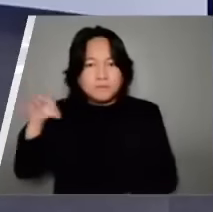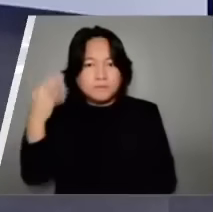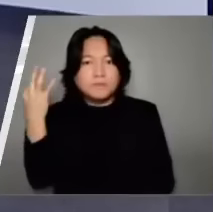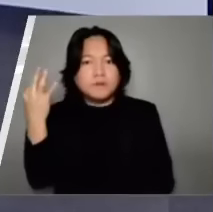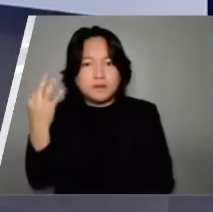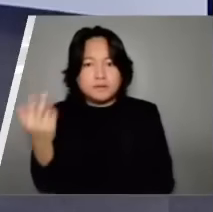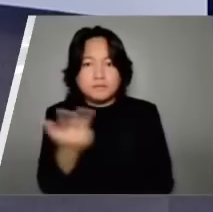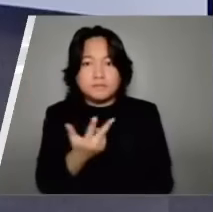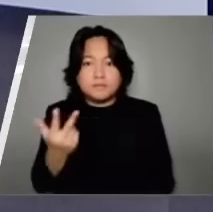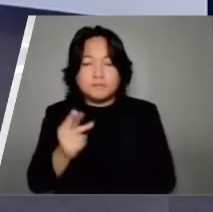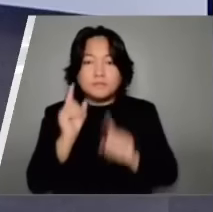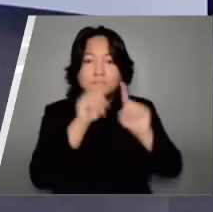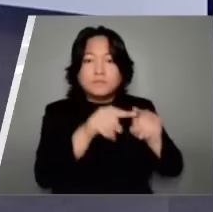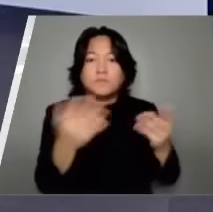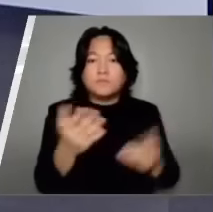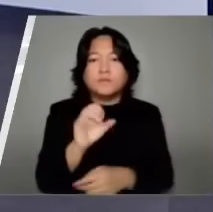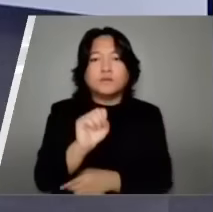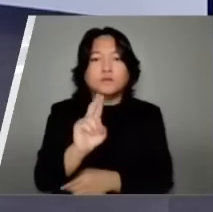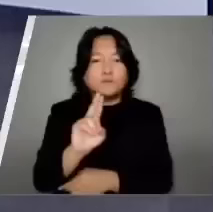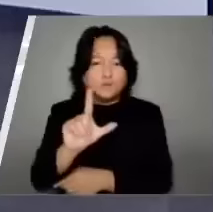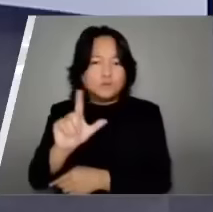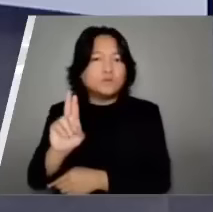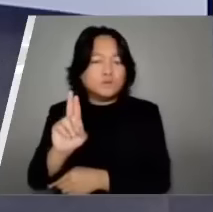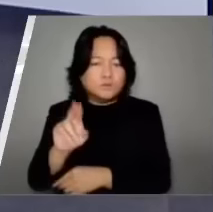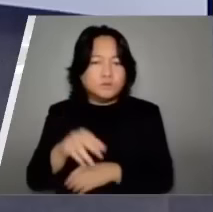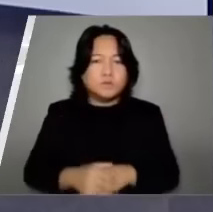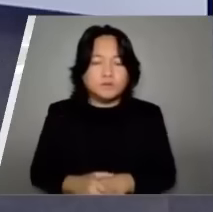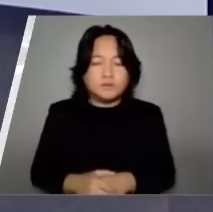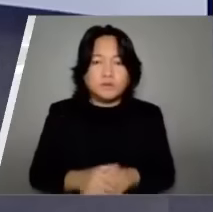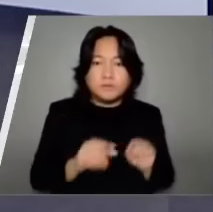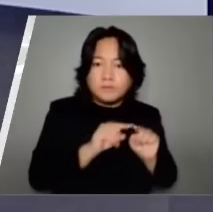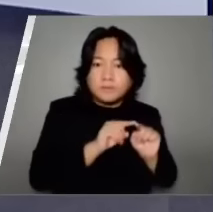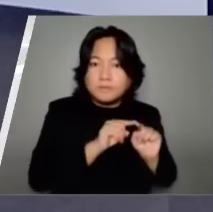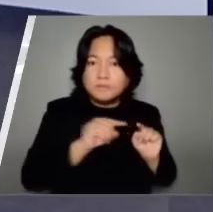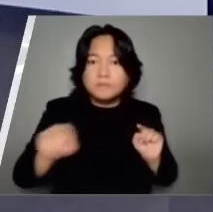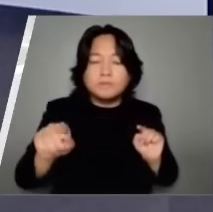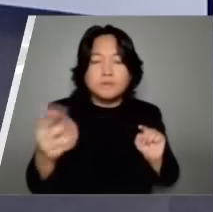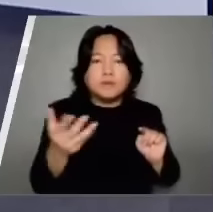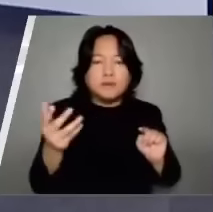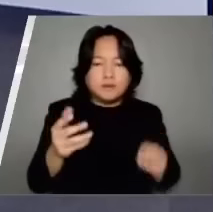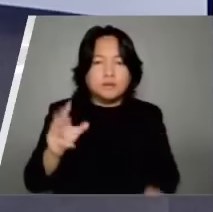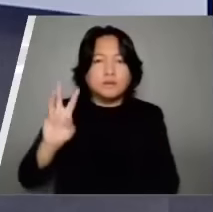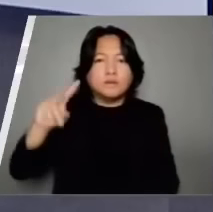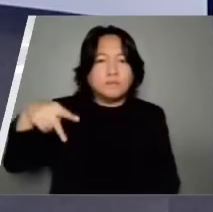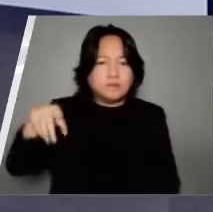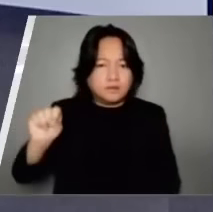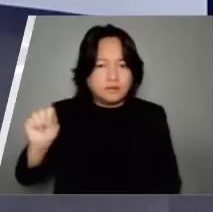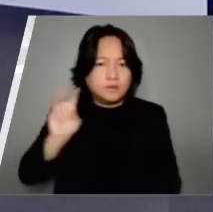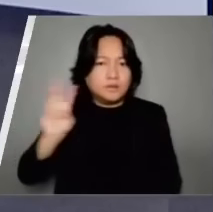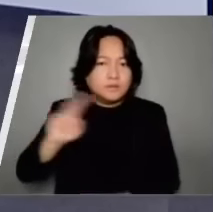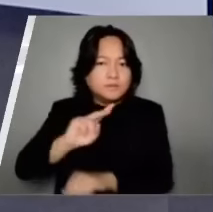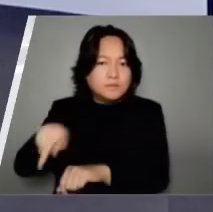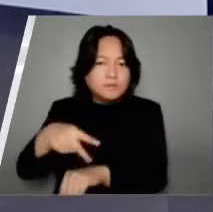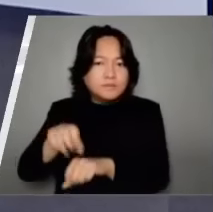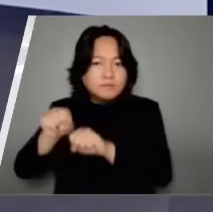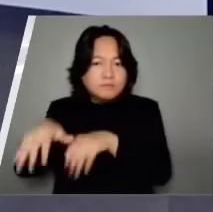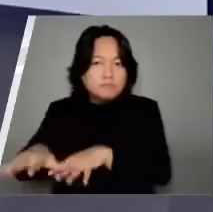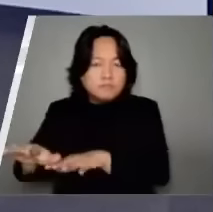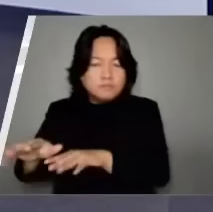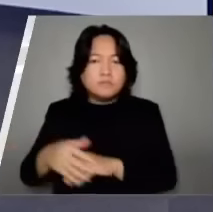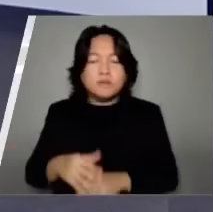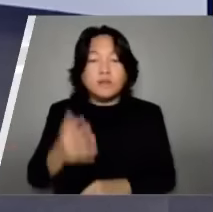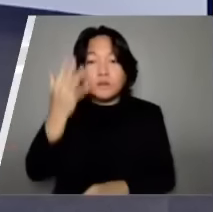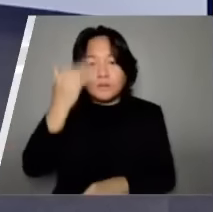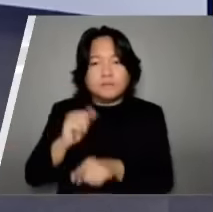Sea. Mula roon, tutungo sila sa West Philippine Sea para sa group sail na bahagi ng pagsasanay.